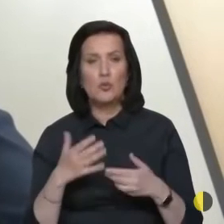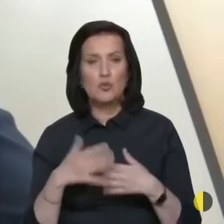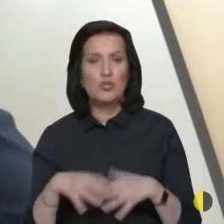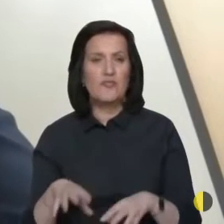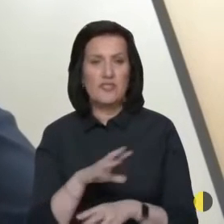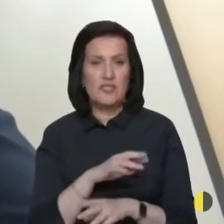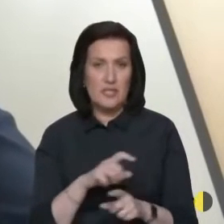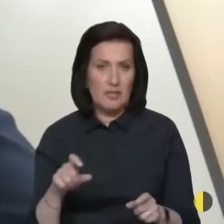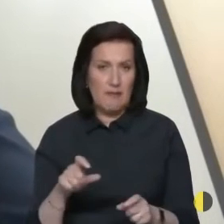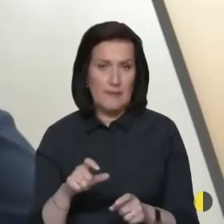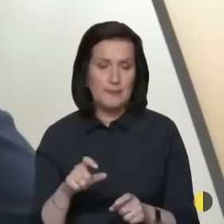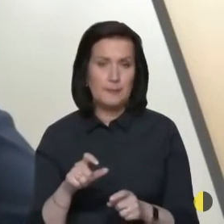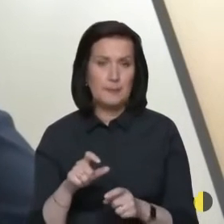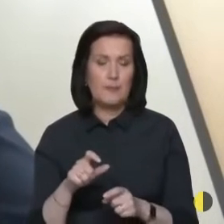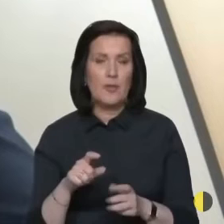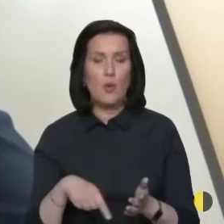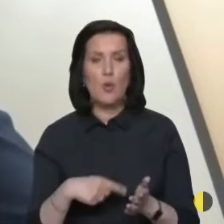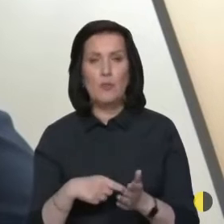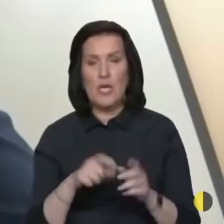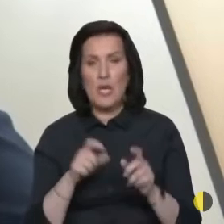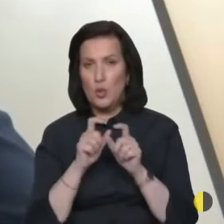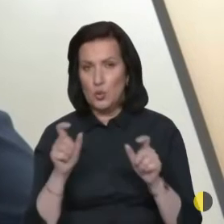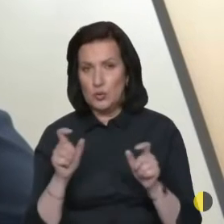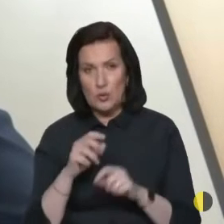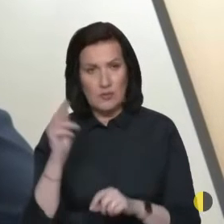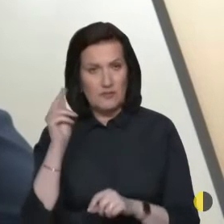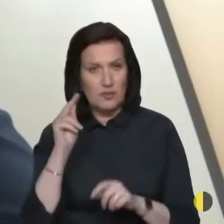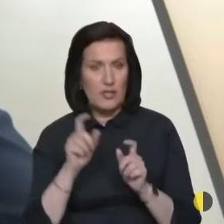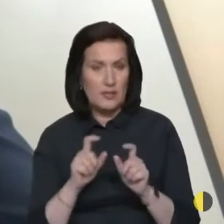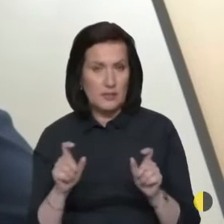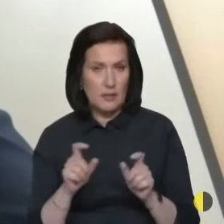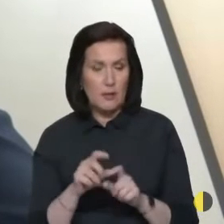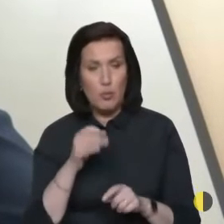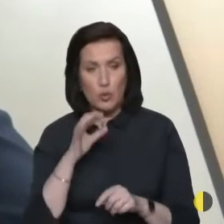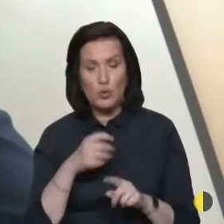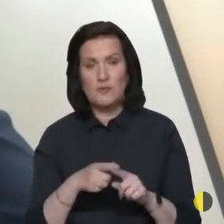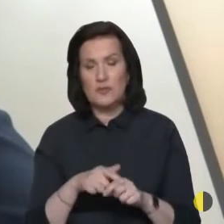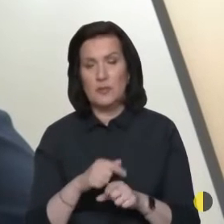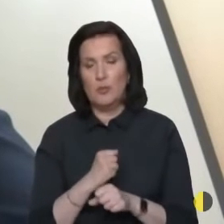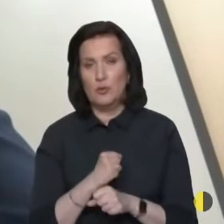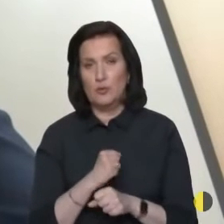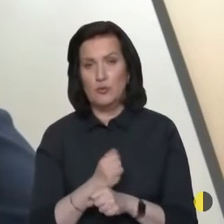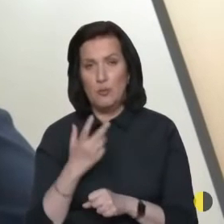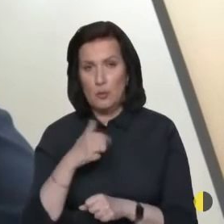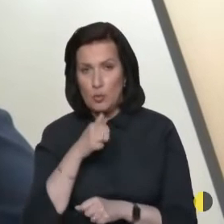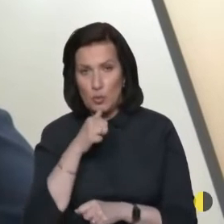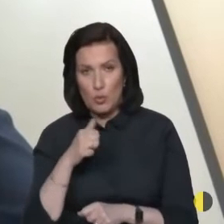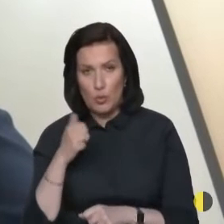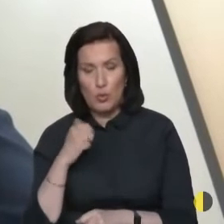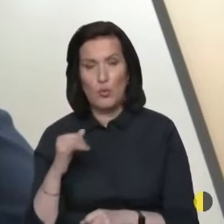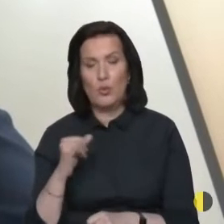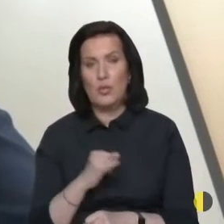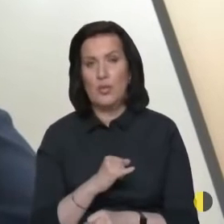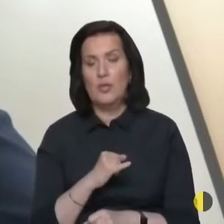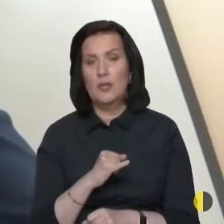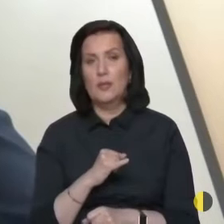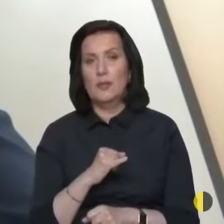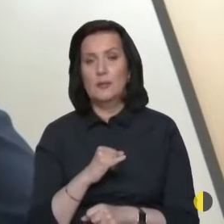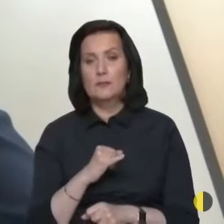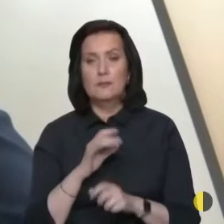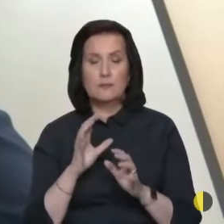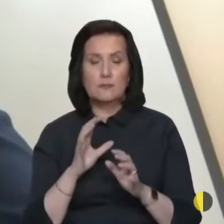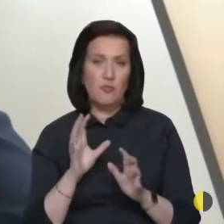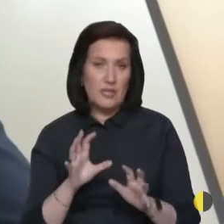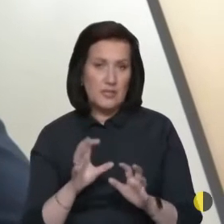всіх комунальних установах і навчальних закладах. По досвіду це працювало минулого року, і в принципі